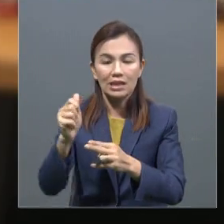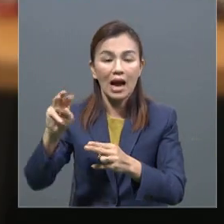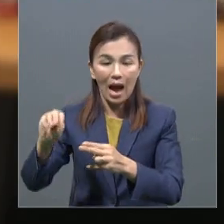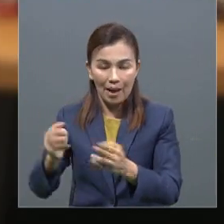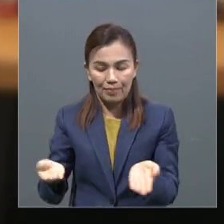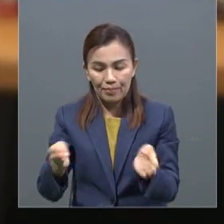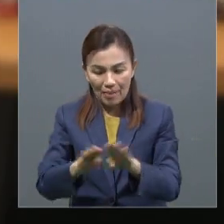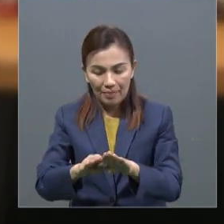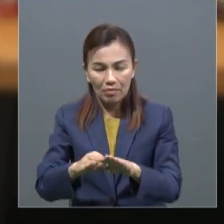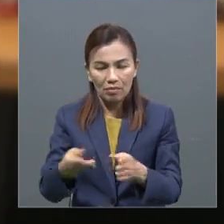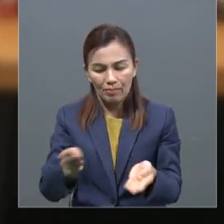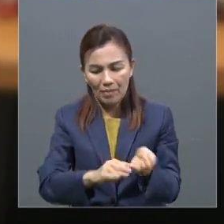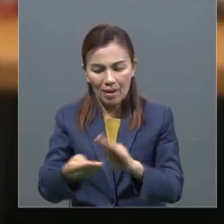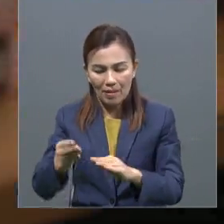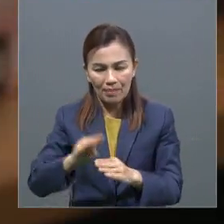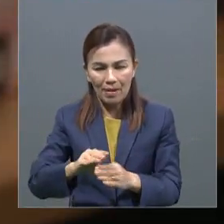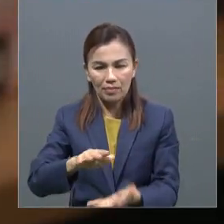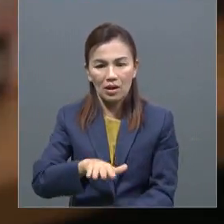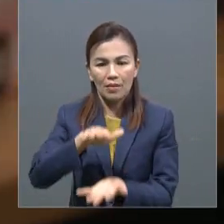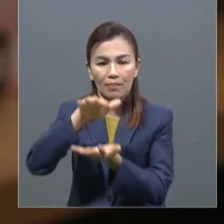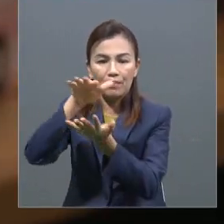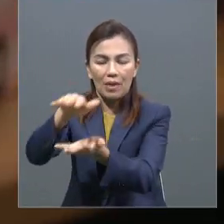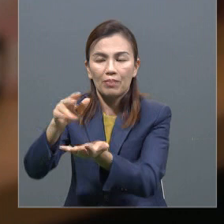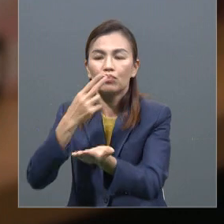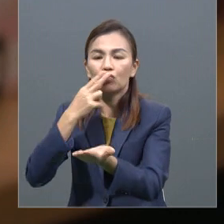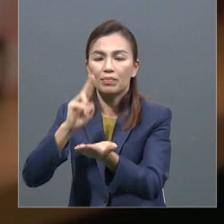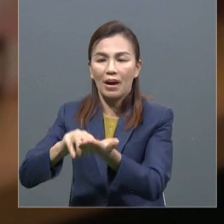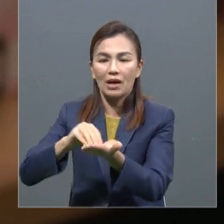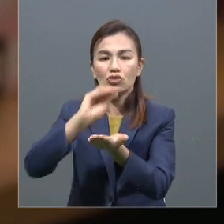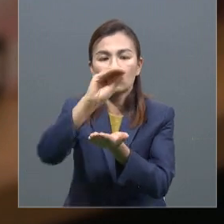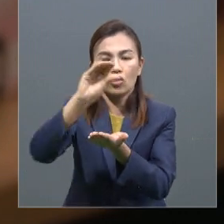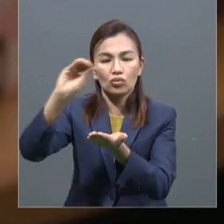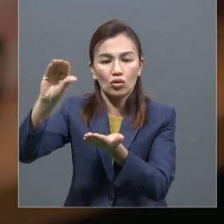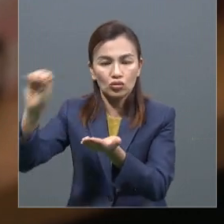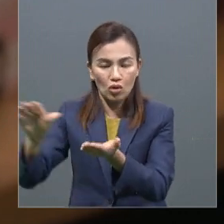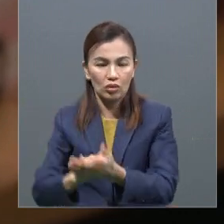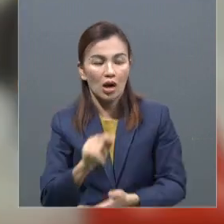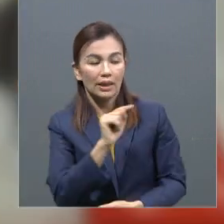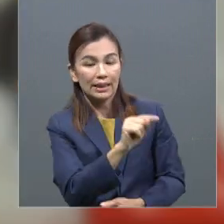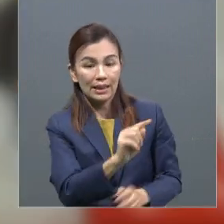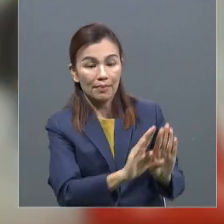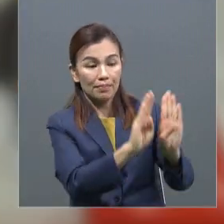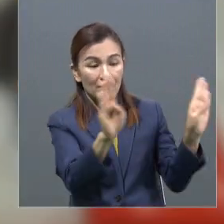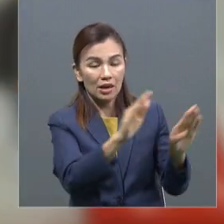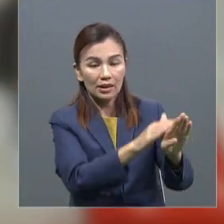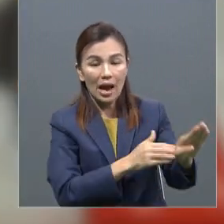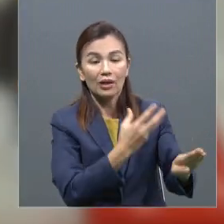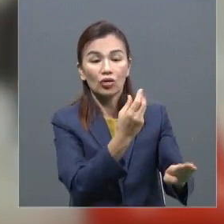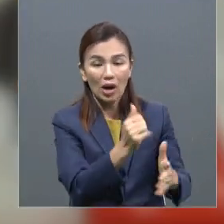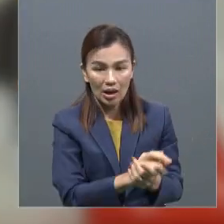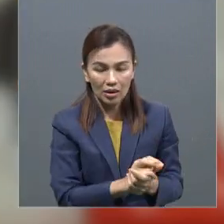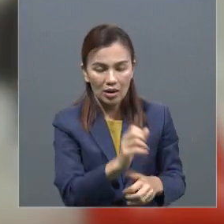แล้วก็เอาไปใส่กล่องพัสดุจากนั้นอำไปส่งให้ลูกค้าตามออเดอร์โกดังที่ไปเจอเนี่ยเปิดมาแล้ว